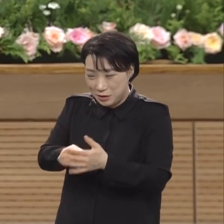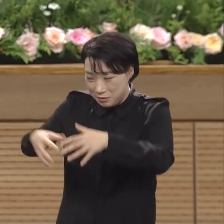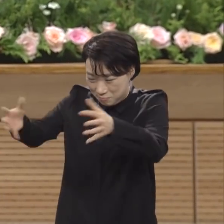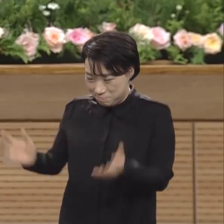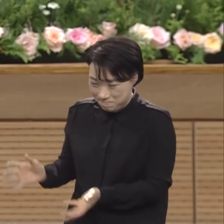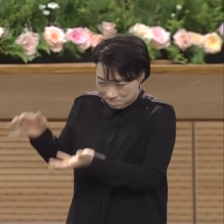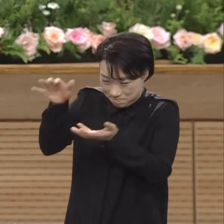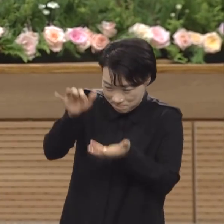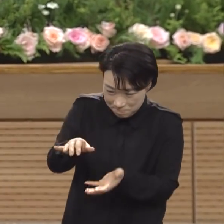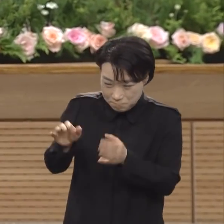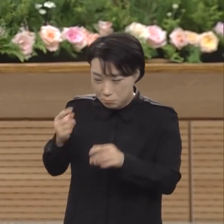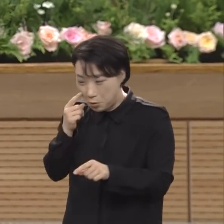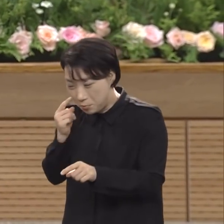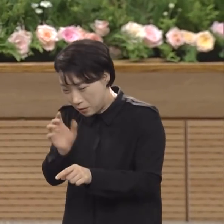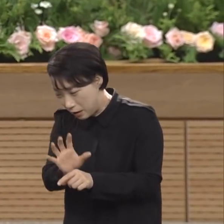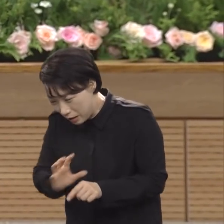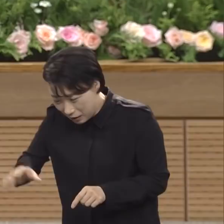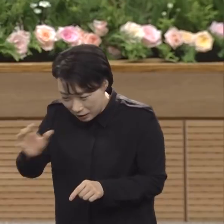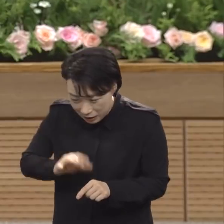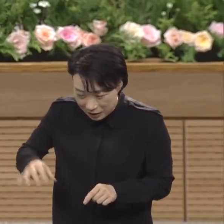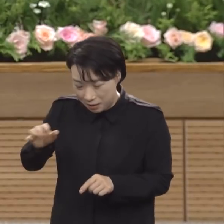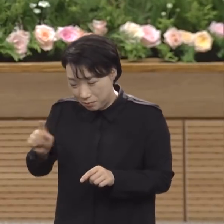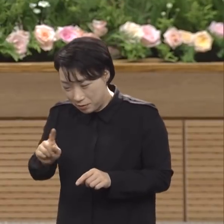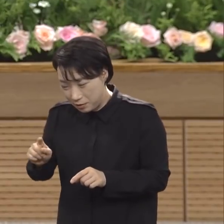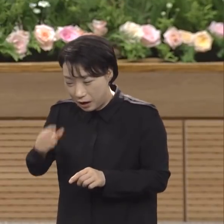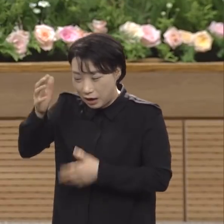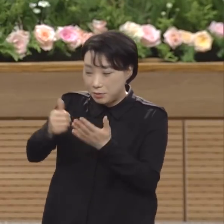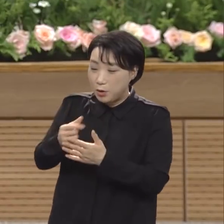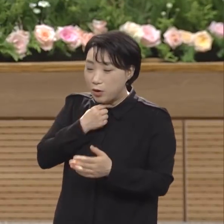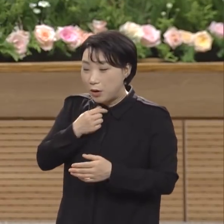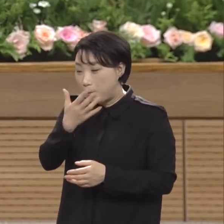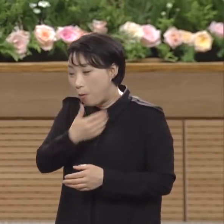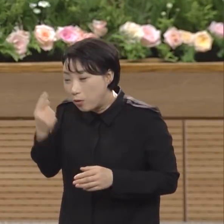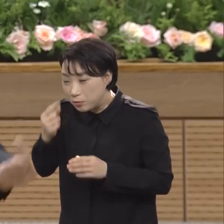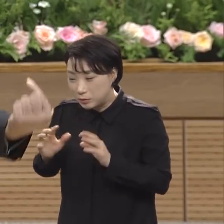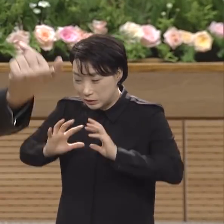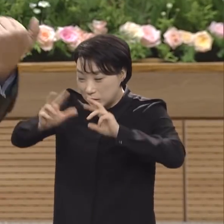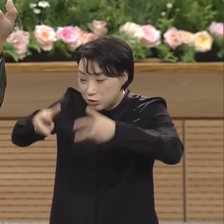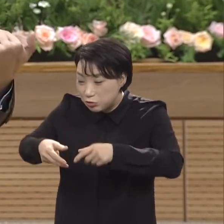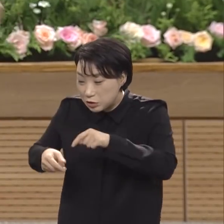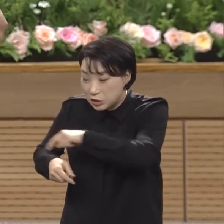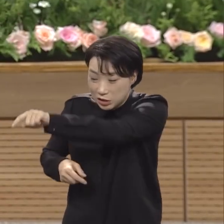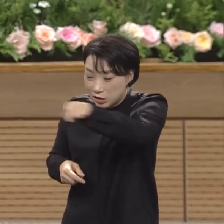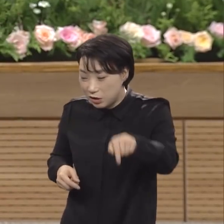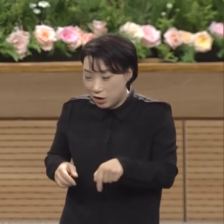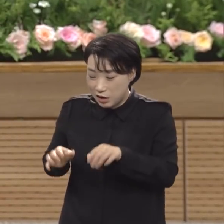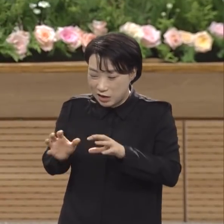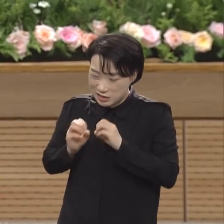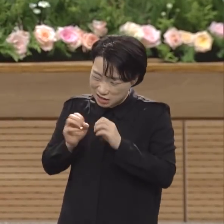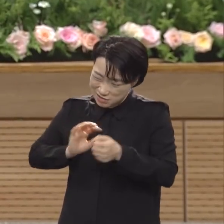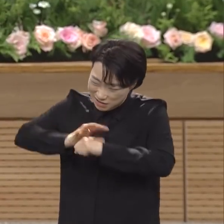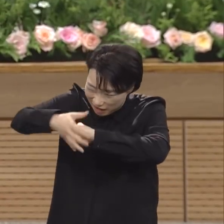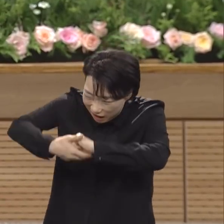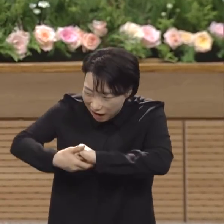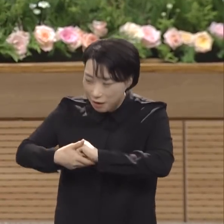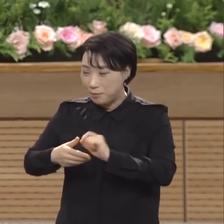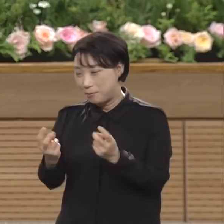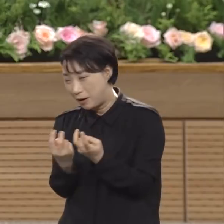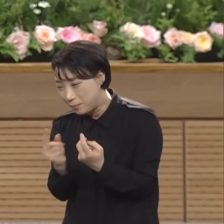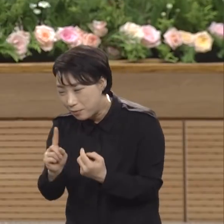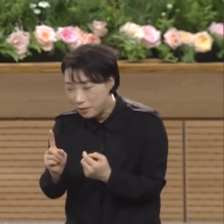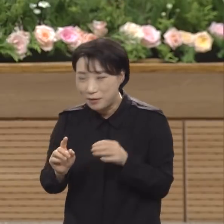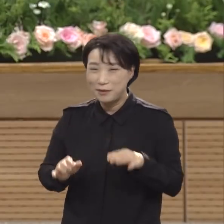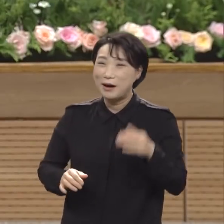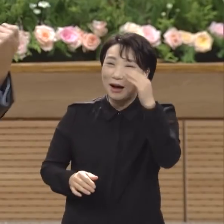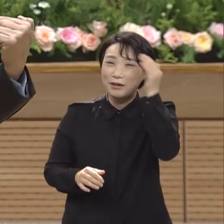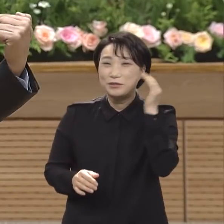어떻게 하면은 하나님이 원하시는 이 복음이 지구촌에 비록 연약한